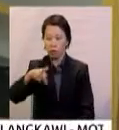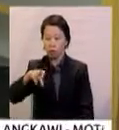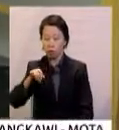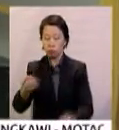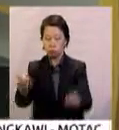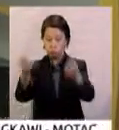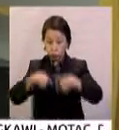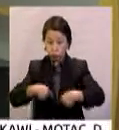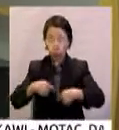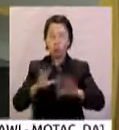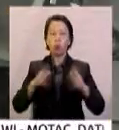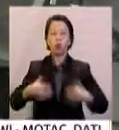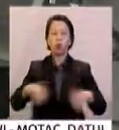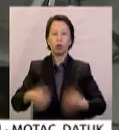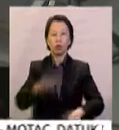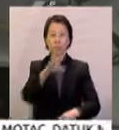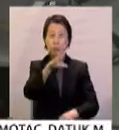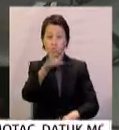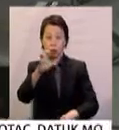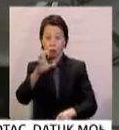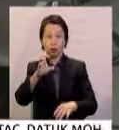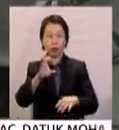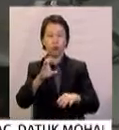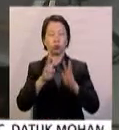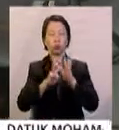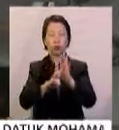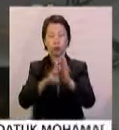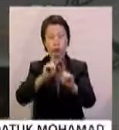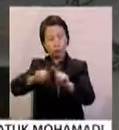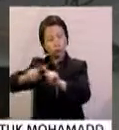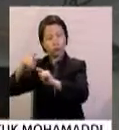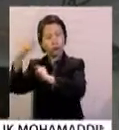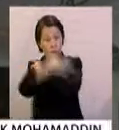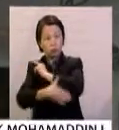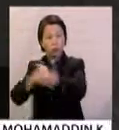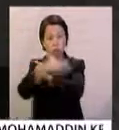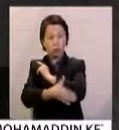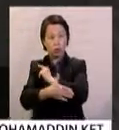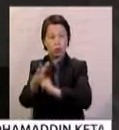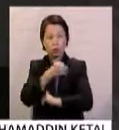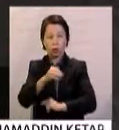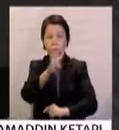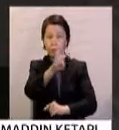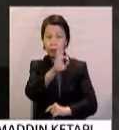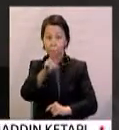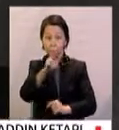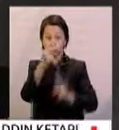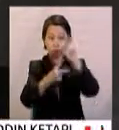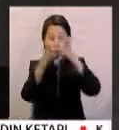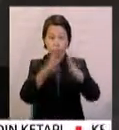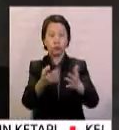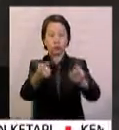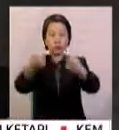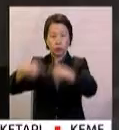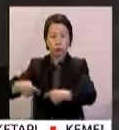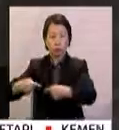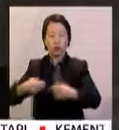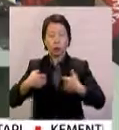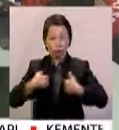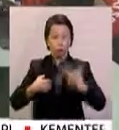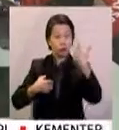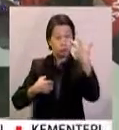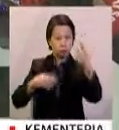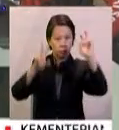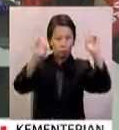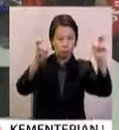kehadiran 500 perwakilan dari pelbagai negara dan menerima kira-kira 4,000 pengunjung. Persidangan menyentuh tiga